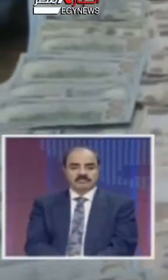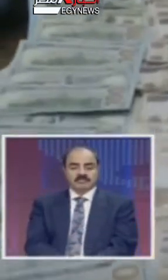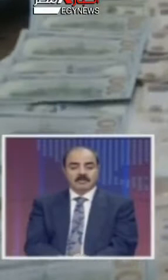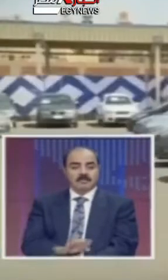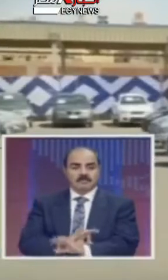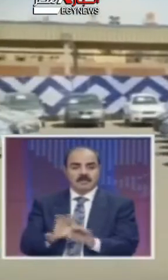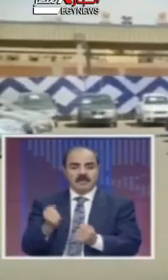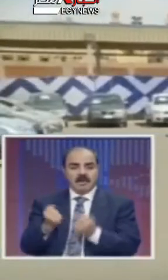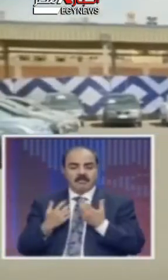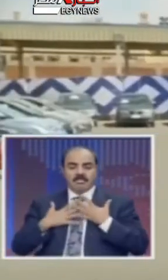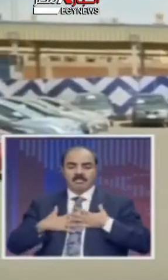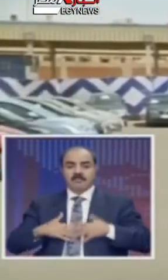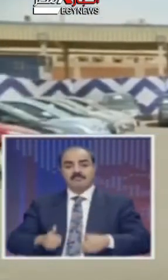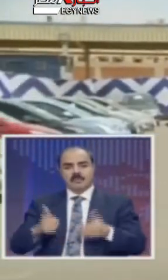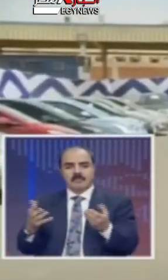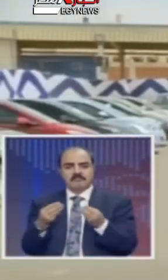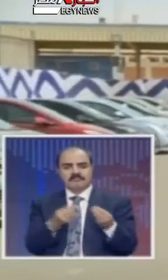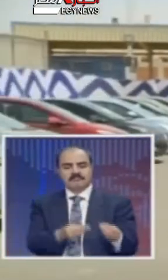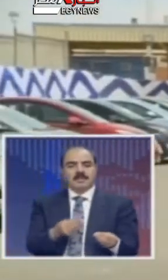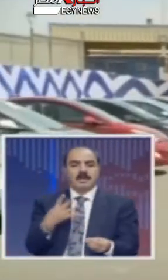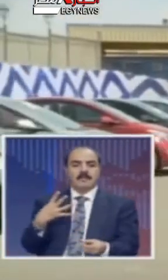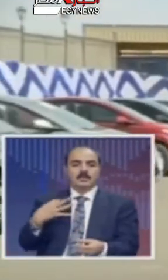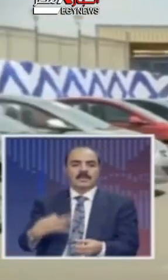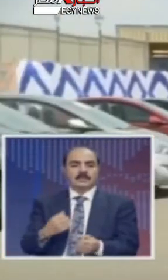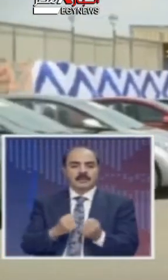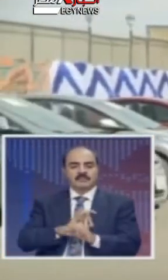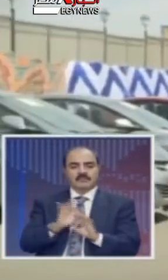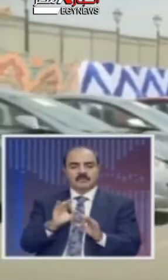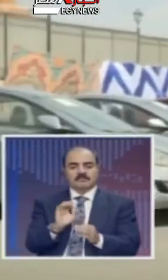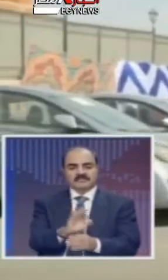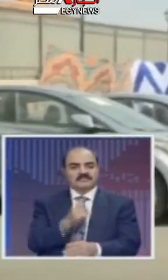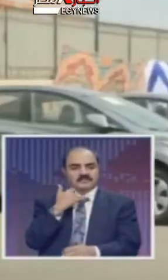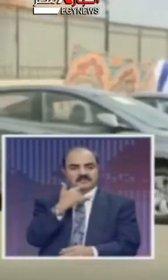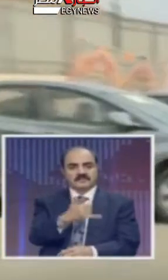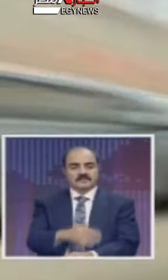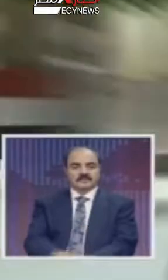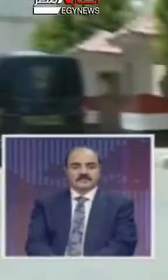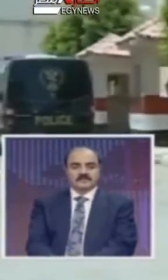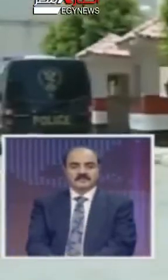متهما، كما تم إعادة 34 سيارة مبلغ بسرقتها.